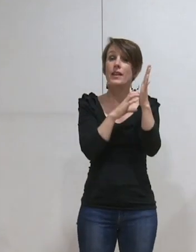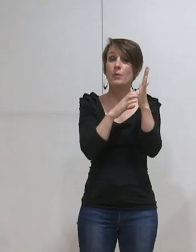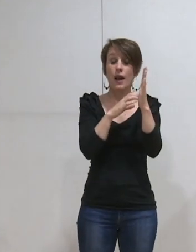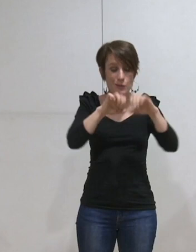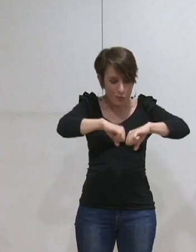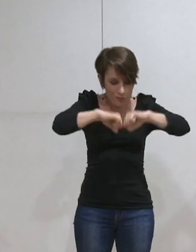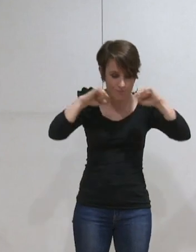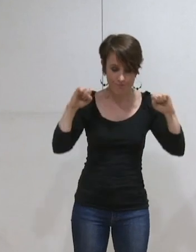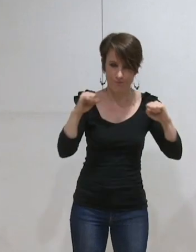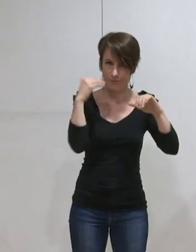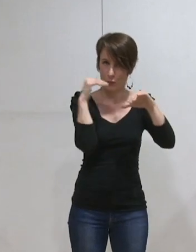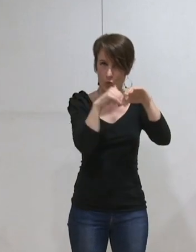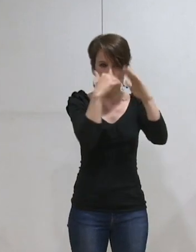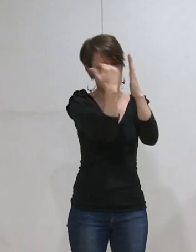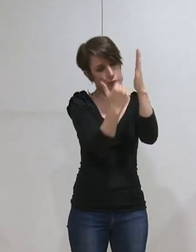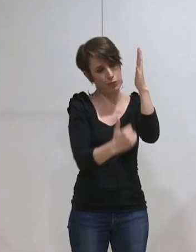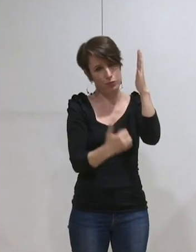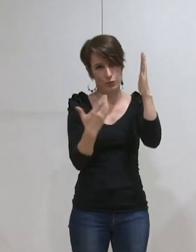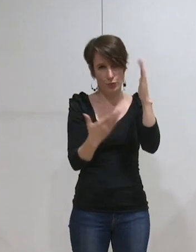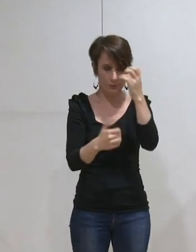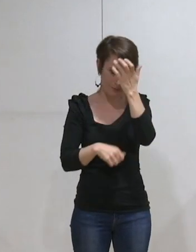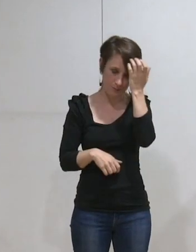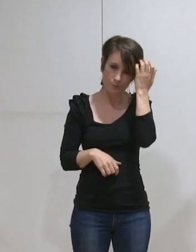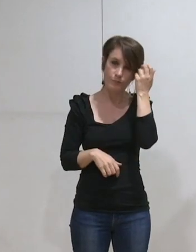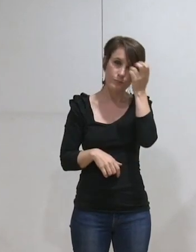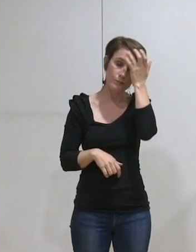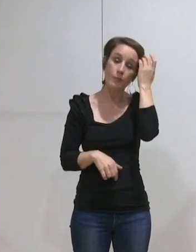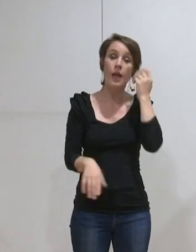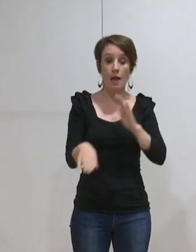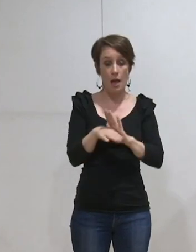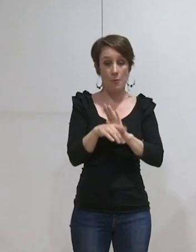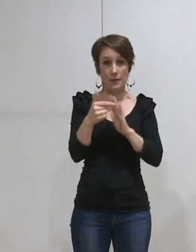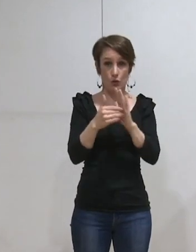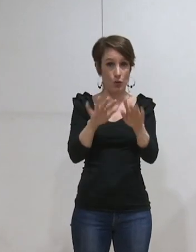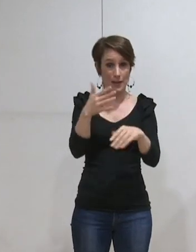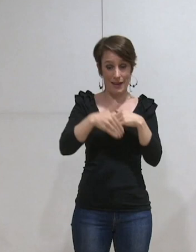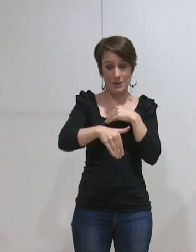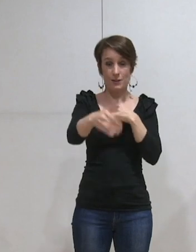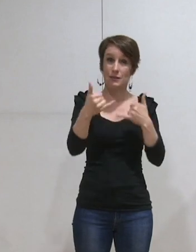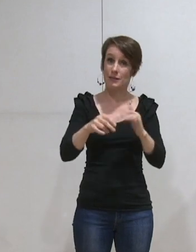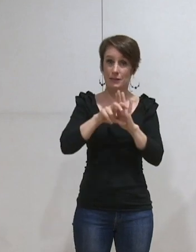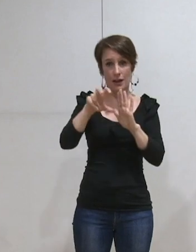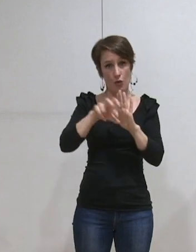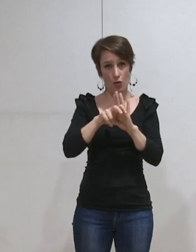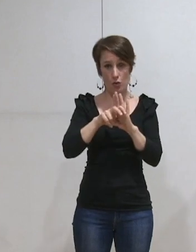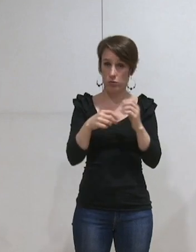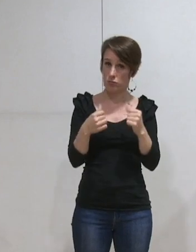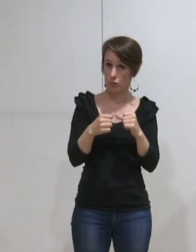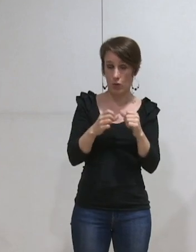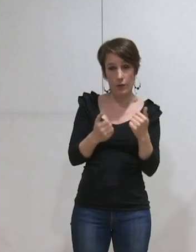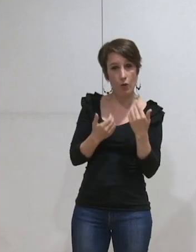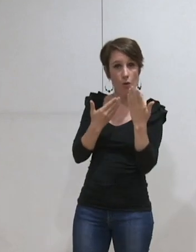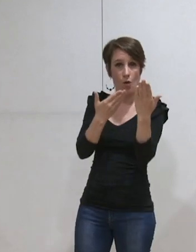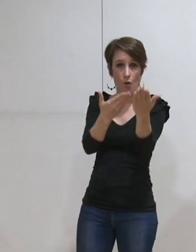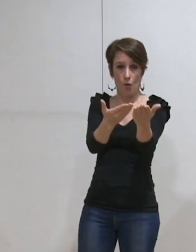et du dispositif à partir de 2015 sur la commune de Grenoble il vous a proposé une continuité en